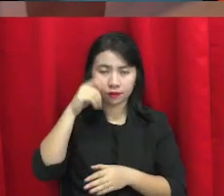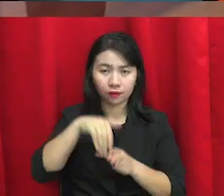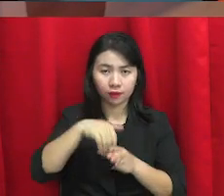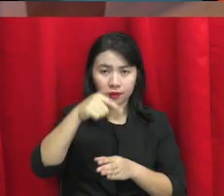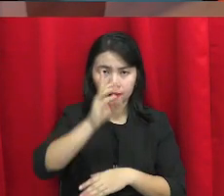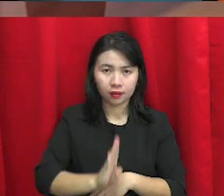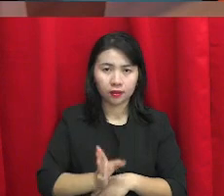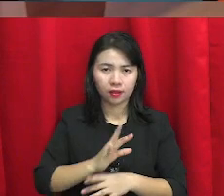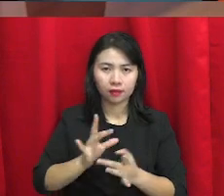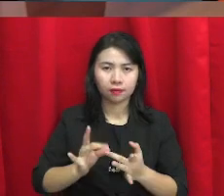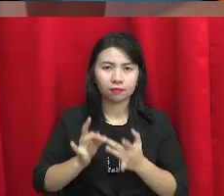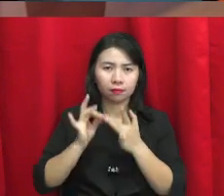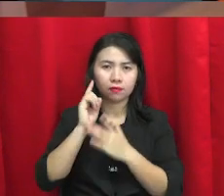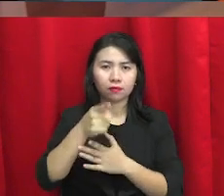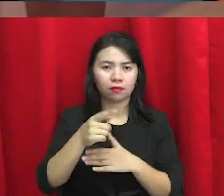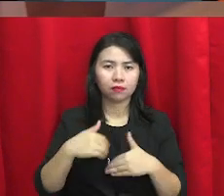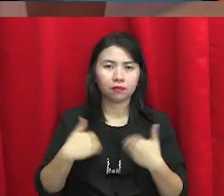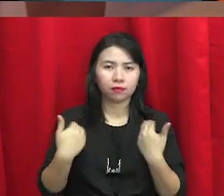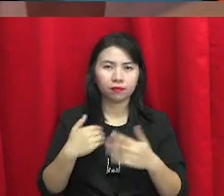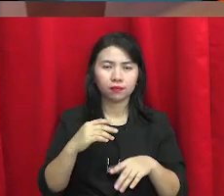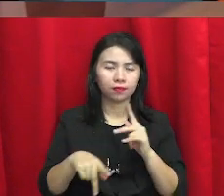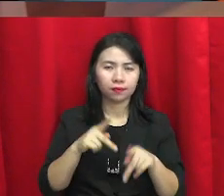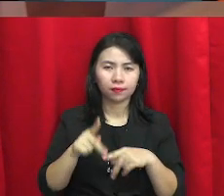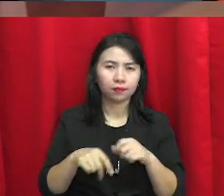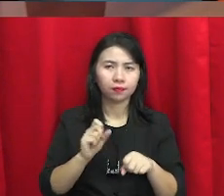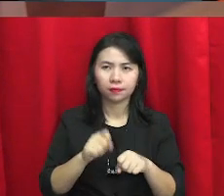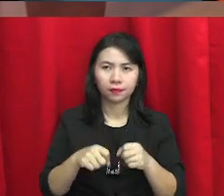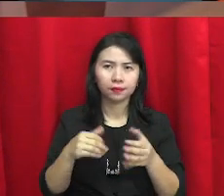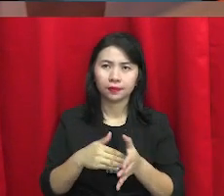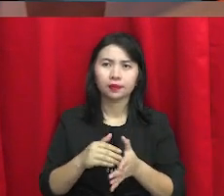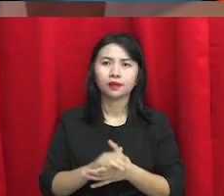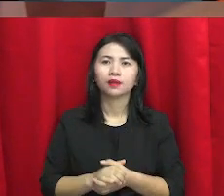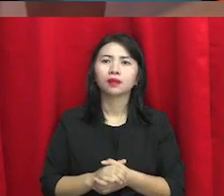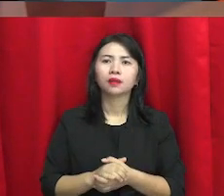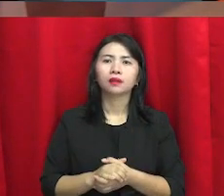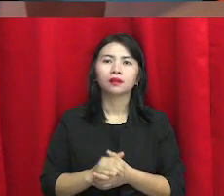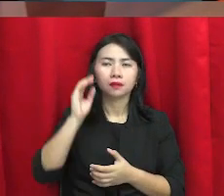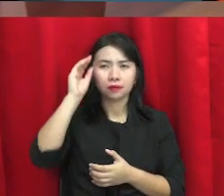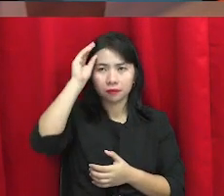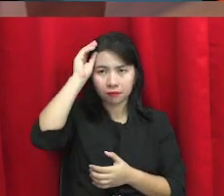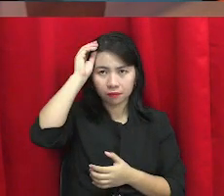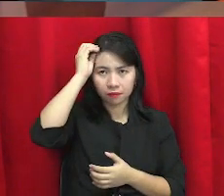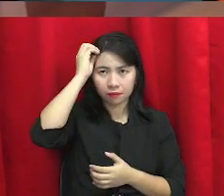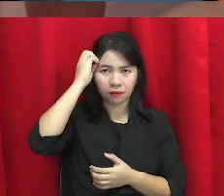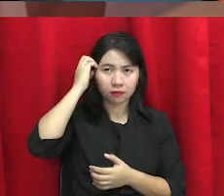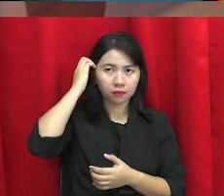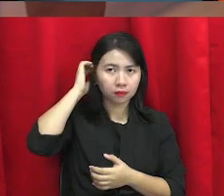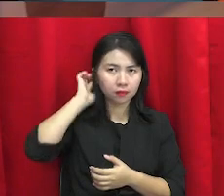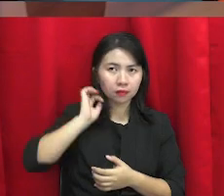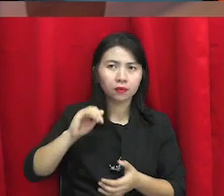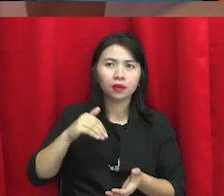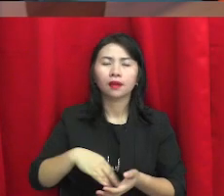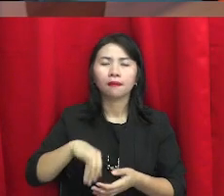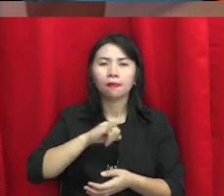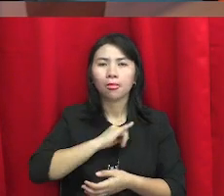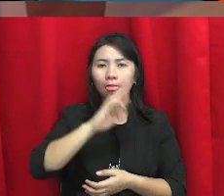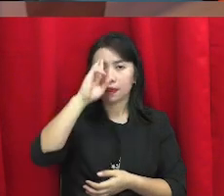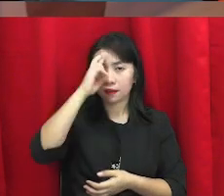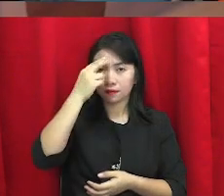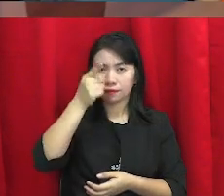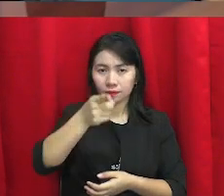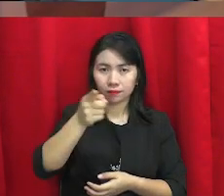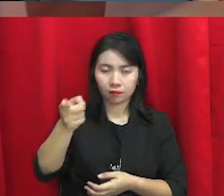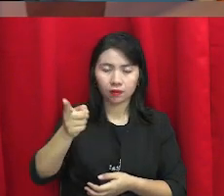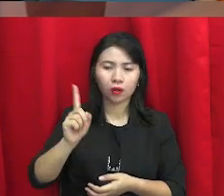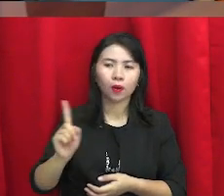Lalong-lalo na sa inyo young people. You see? Kaya, oh, by the way, let me just once again remind you, ang